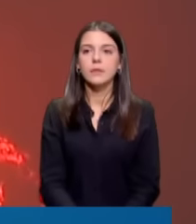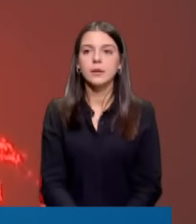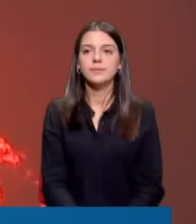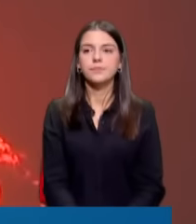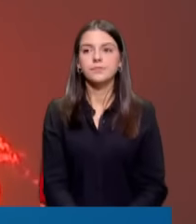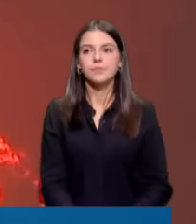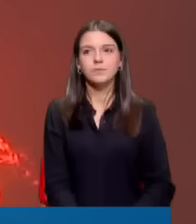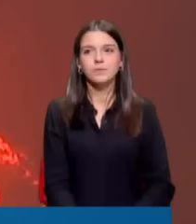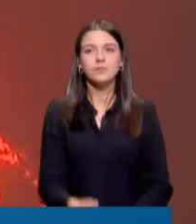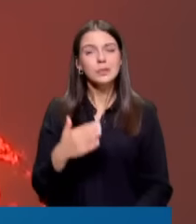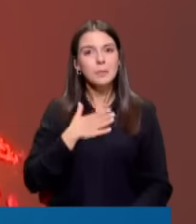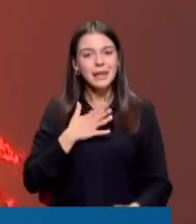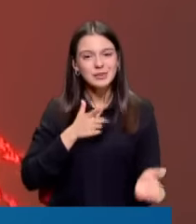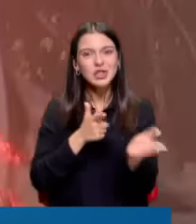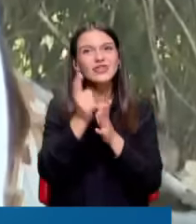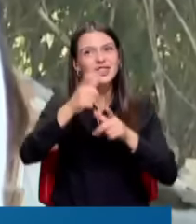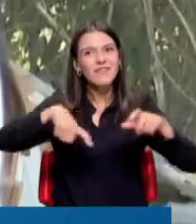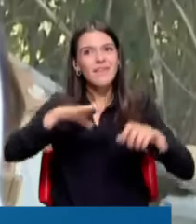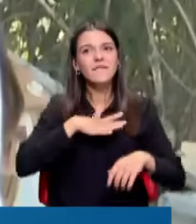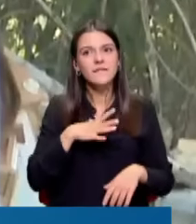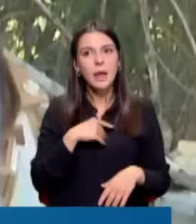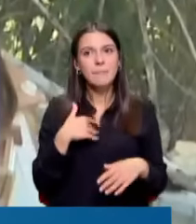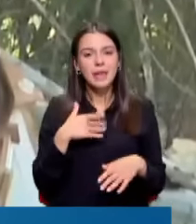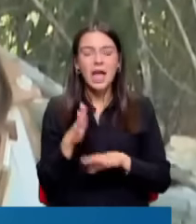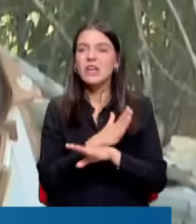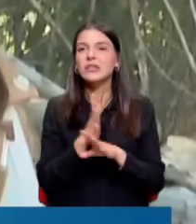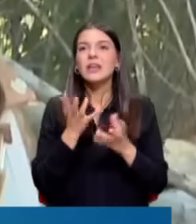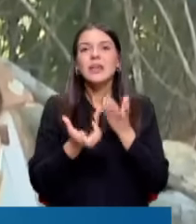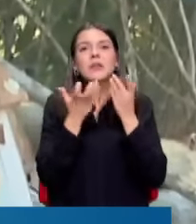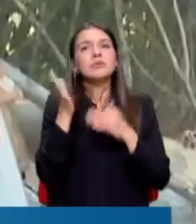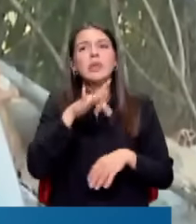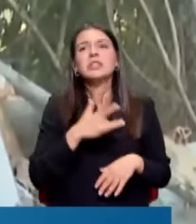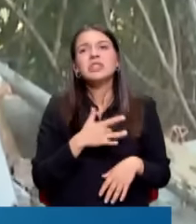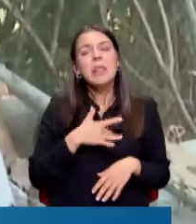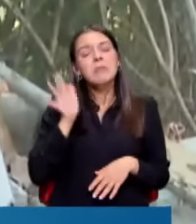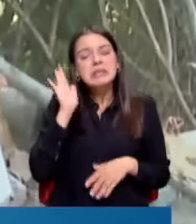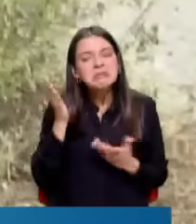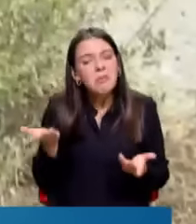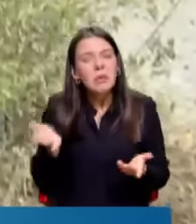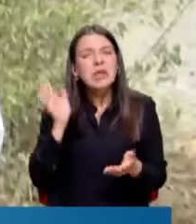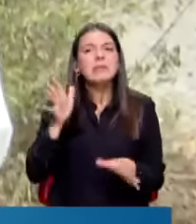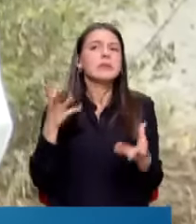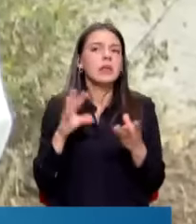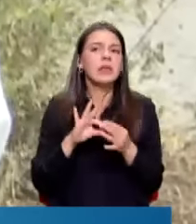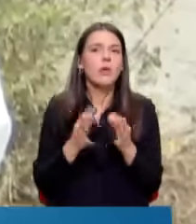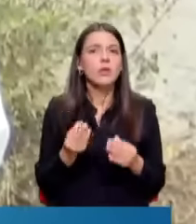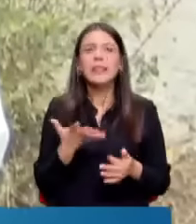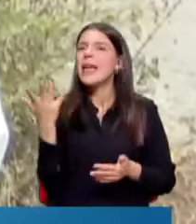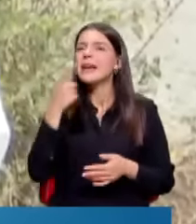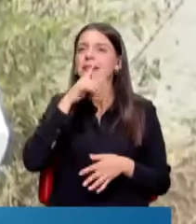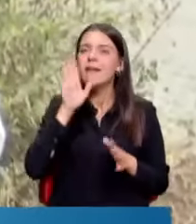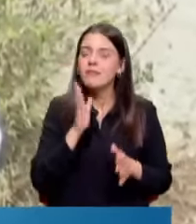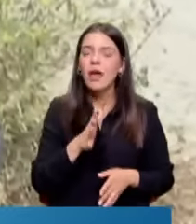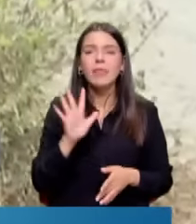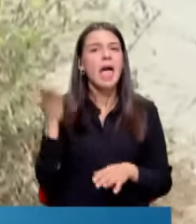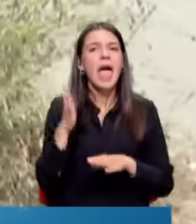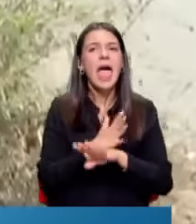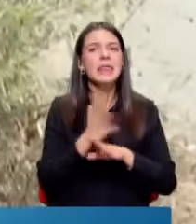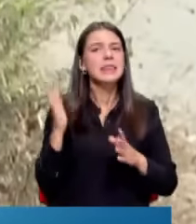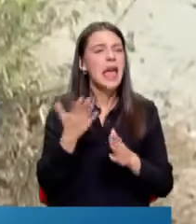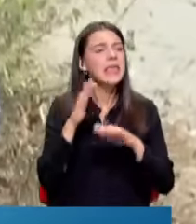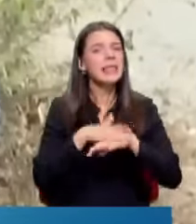Benim çiftliğim var burada. Kendi hayvanlarım var damımda. Benim malım yandıktan gittikten sonra canım benim, sen olur gitme sen olur. Ne zeytin kaldı, ne ev, ne mal,